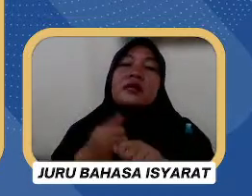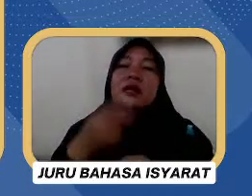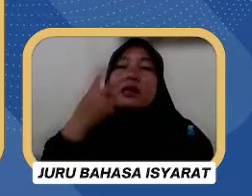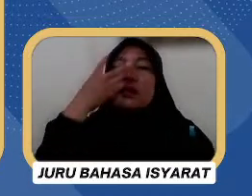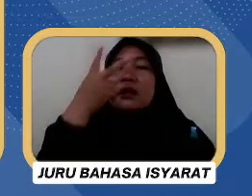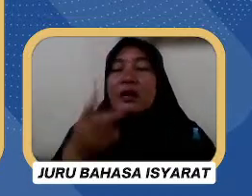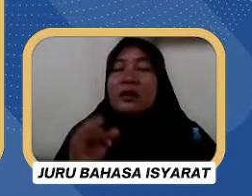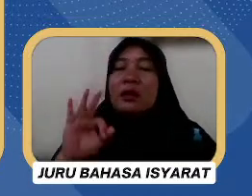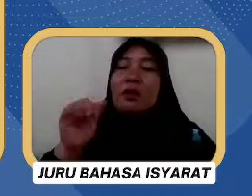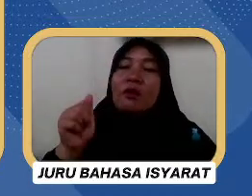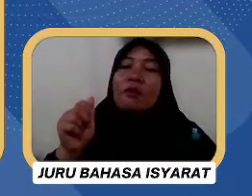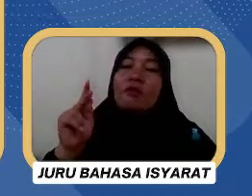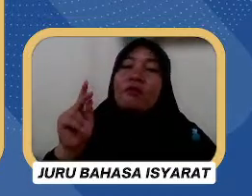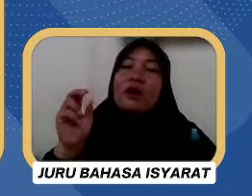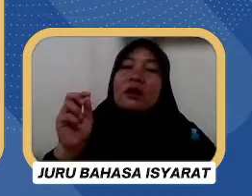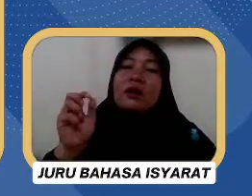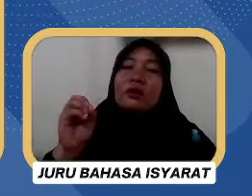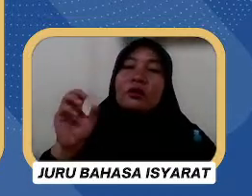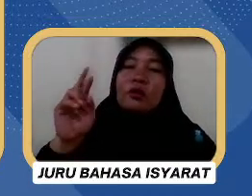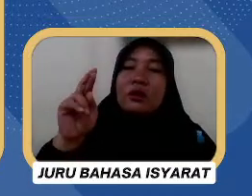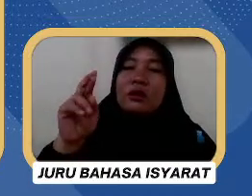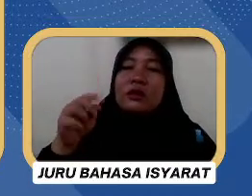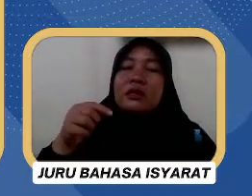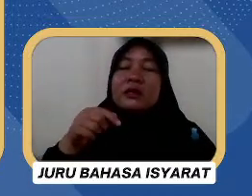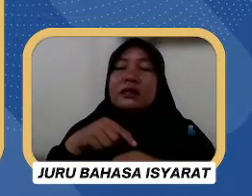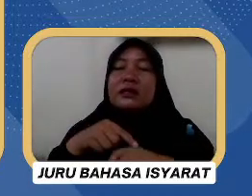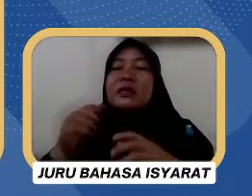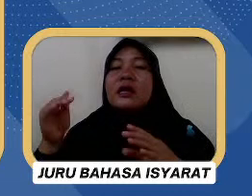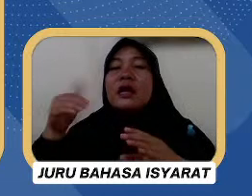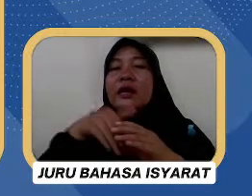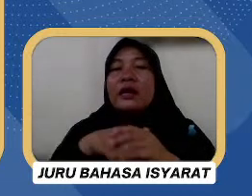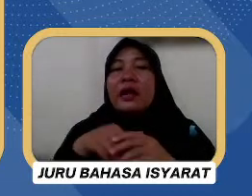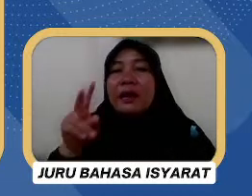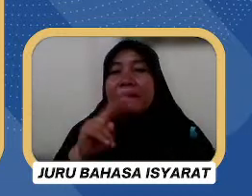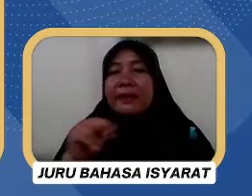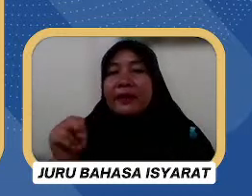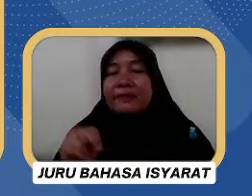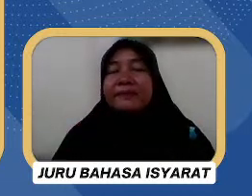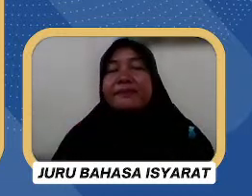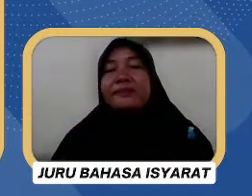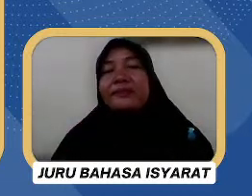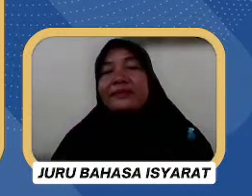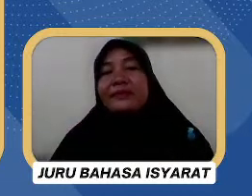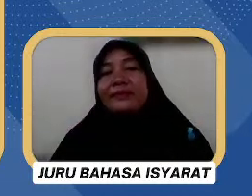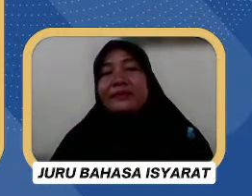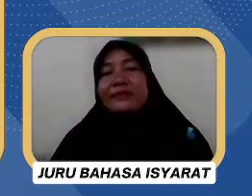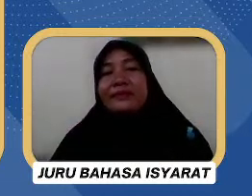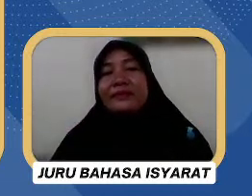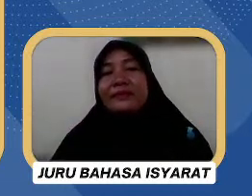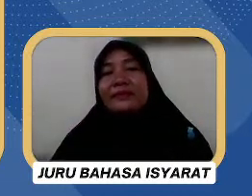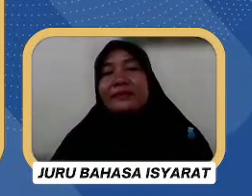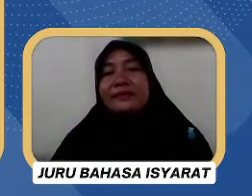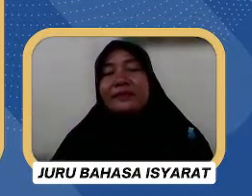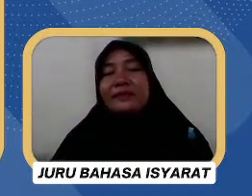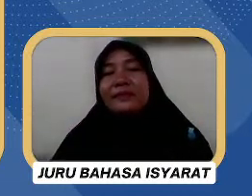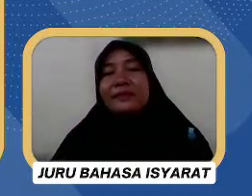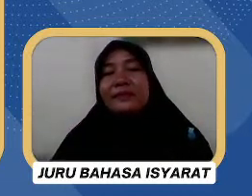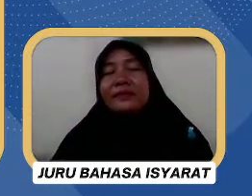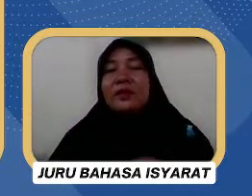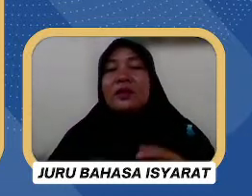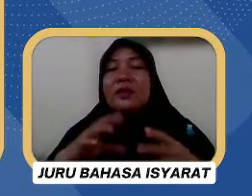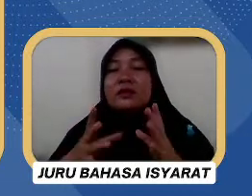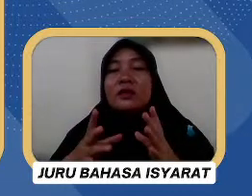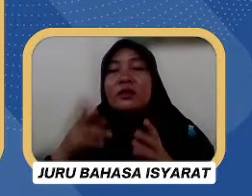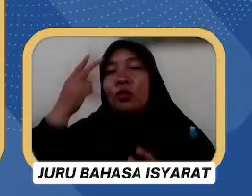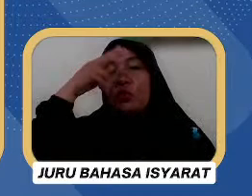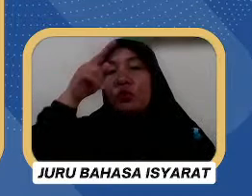update, maupun dari pengawasan, maupun dari apa yang kita sharingkan di ruang digital. Seperti itu. Jadi mungkin kepada teman-teman